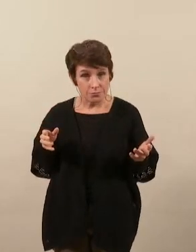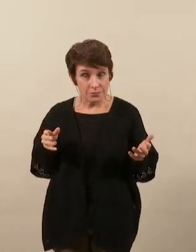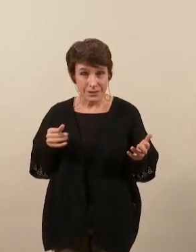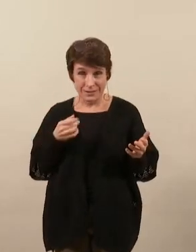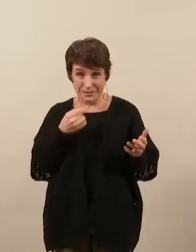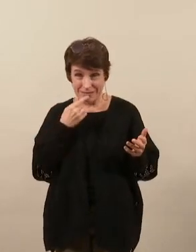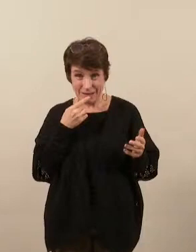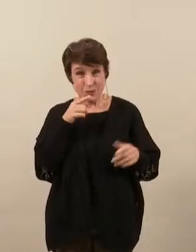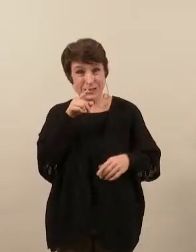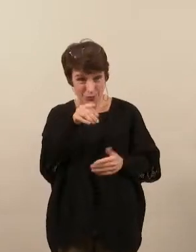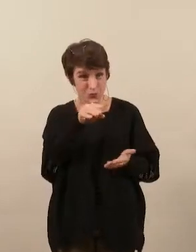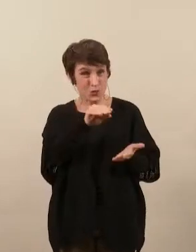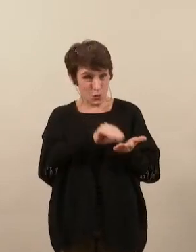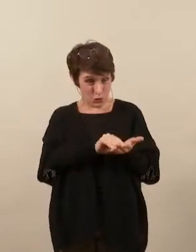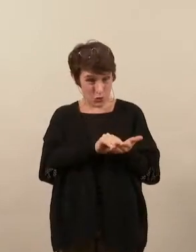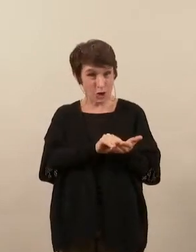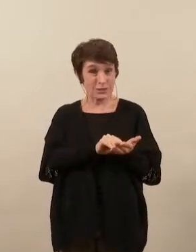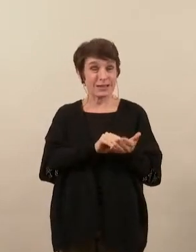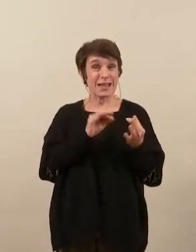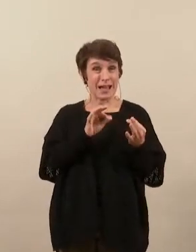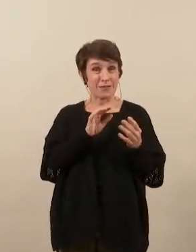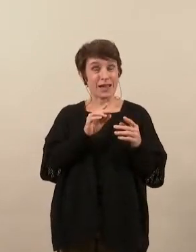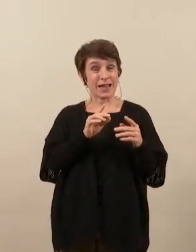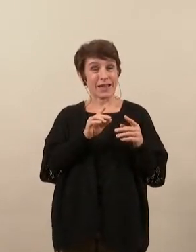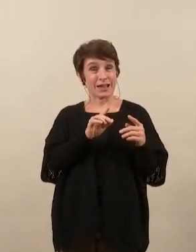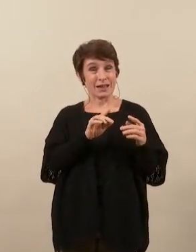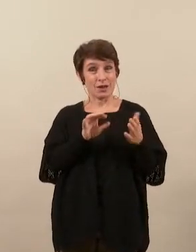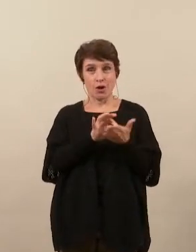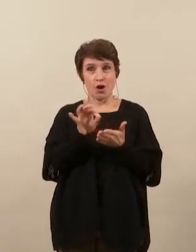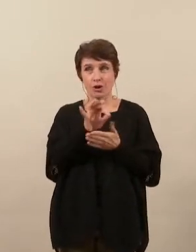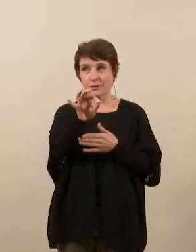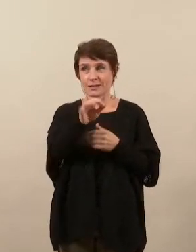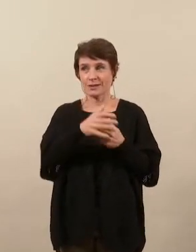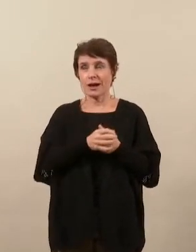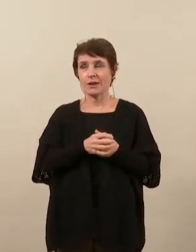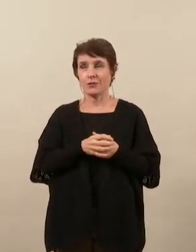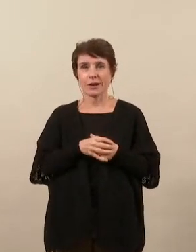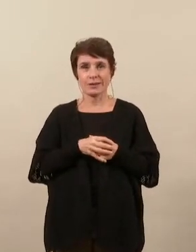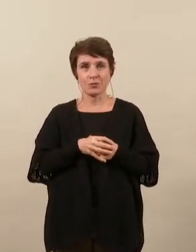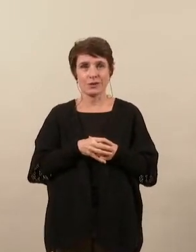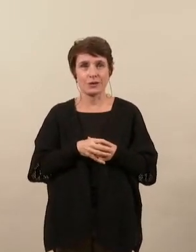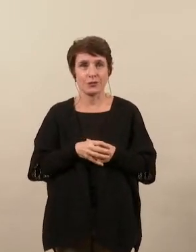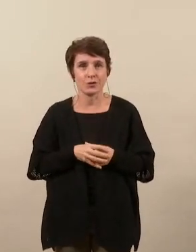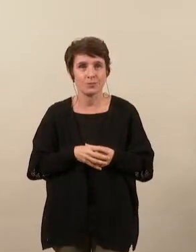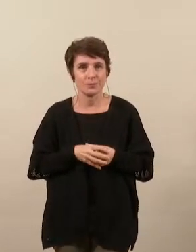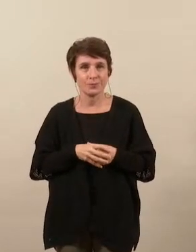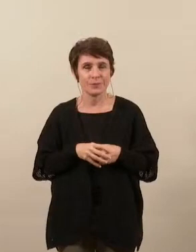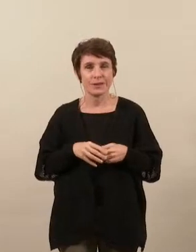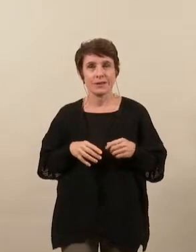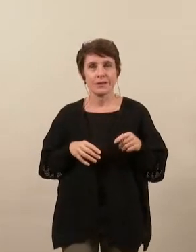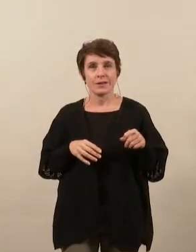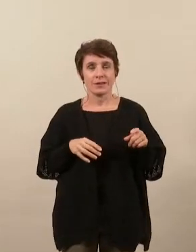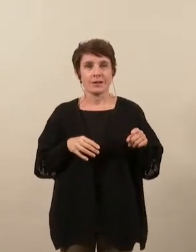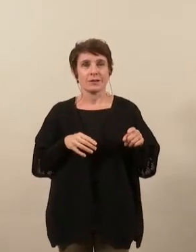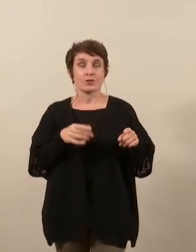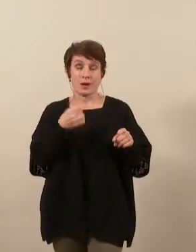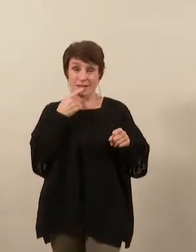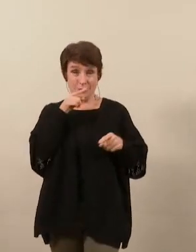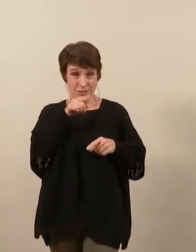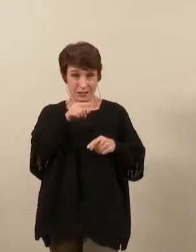vous inscrivez à nouveau sur le débat budgétaire 2024 parce que vous n'avez pas suivi ça. On a déjà fait des investissements sur ces 2 fontaines. Eh bien,